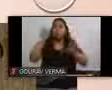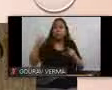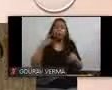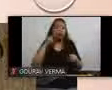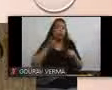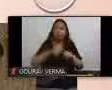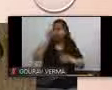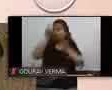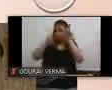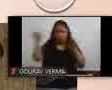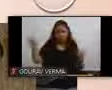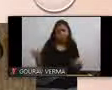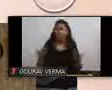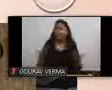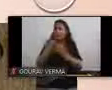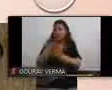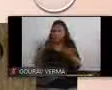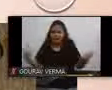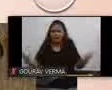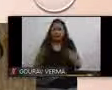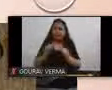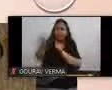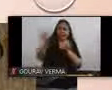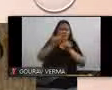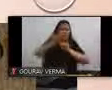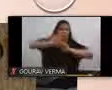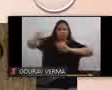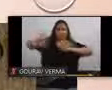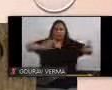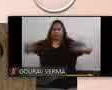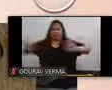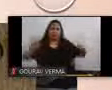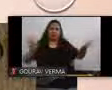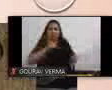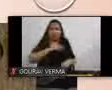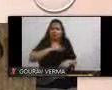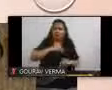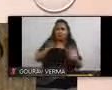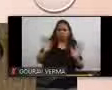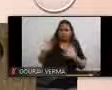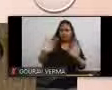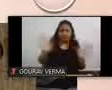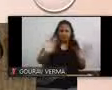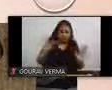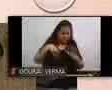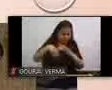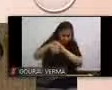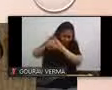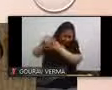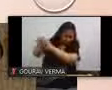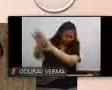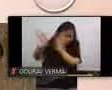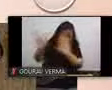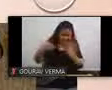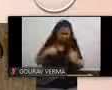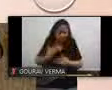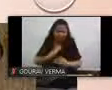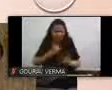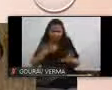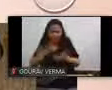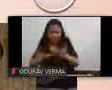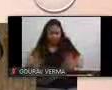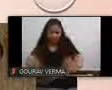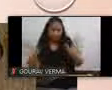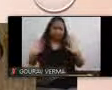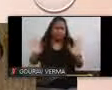seekhenge. अगर लोगों से डरेंगे, बच्चों चीजों से डरेंगे, हाथ नहीं लगाएंगे, चुपचाप बैठ के रॉक करते रहेंगे,